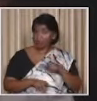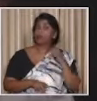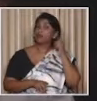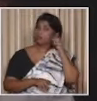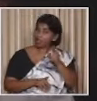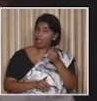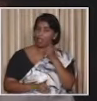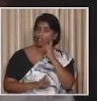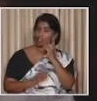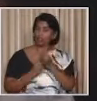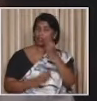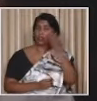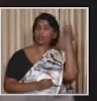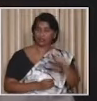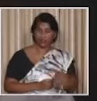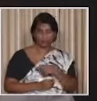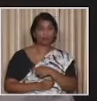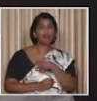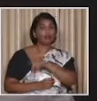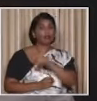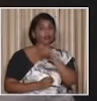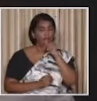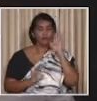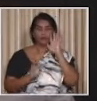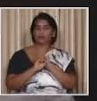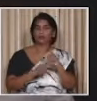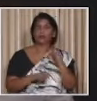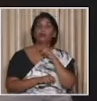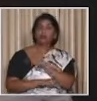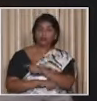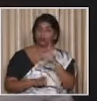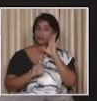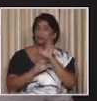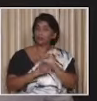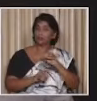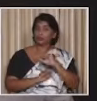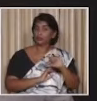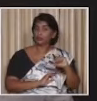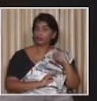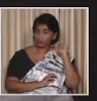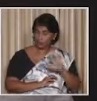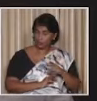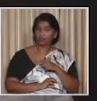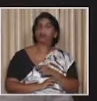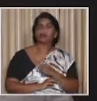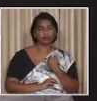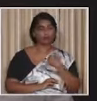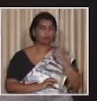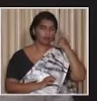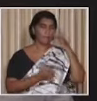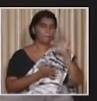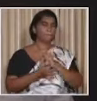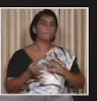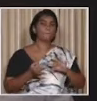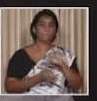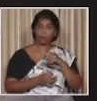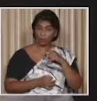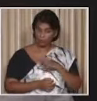ඔබට දඬුවම මරණයයි ඒක තමයි දීපු පණිවිඩේ ඒ පණිවිඩේ ප්‍රබල කරනවා නම් මං හිතනවා